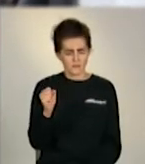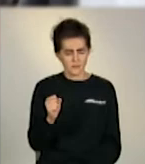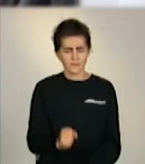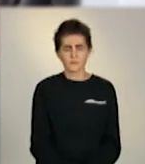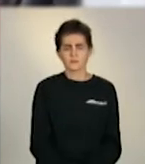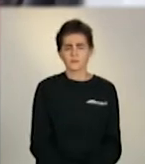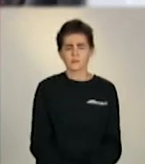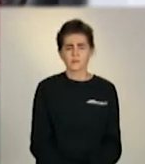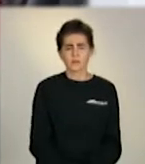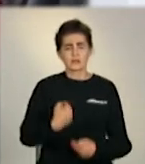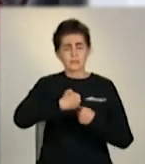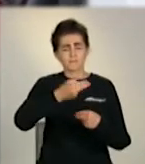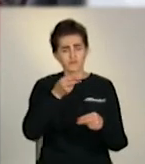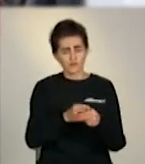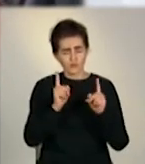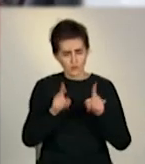Запчасти.